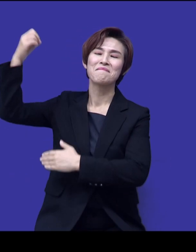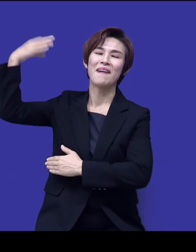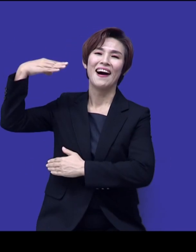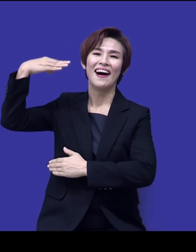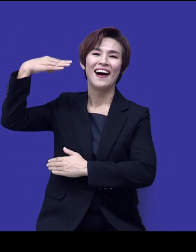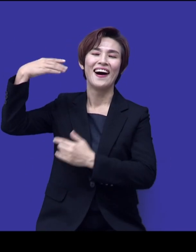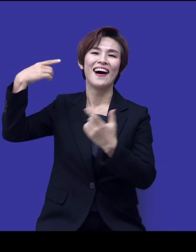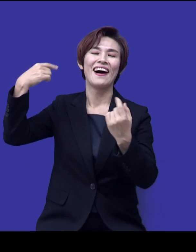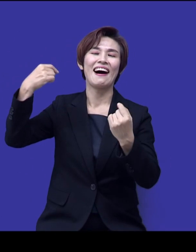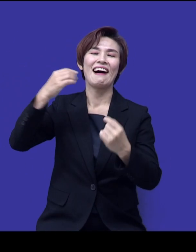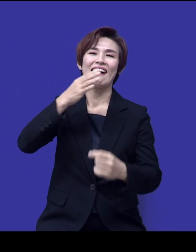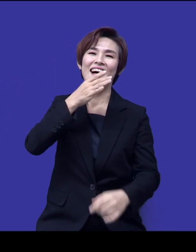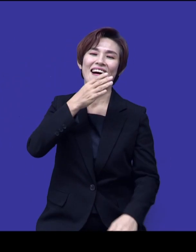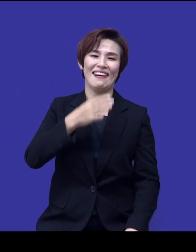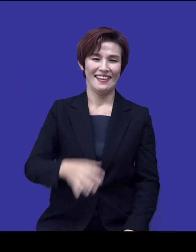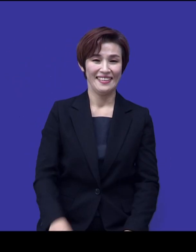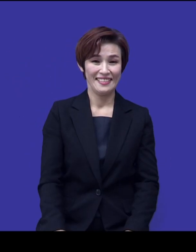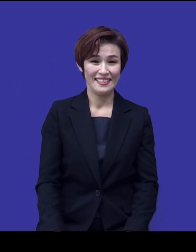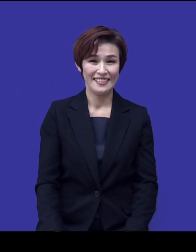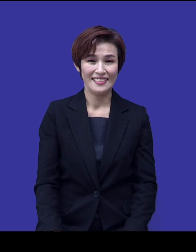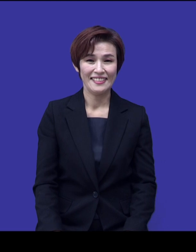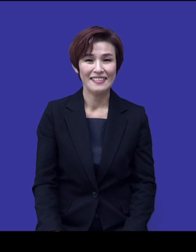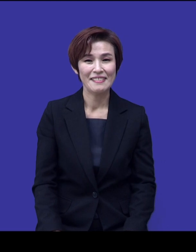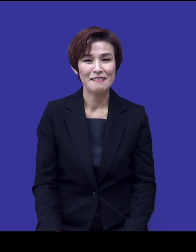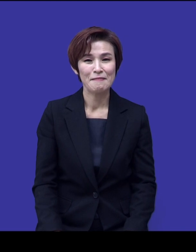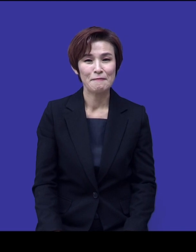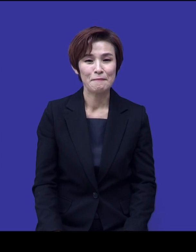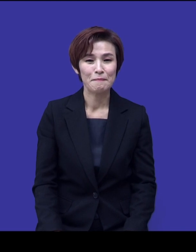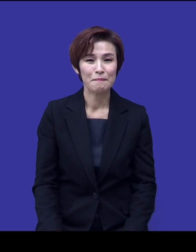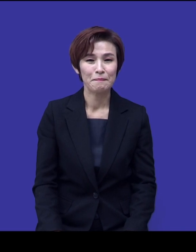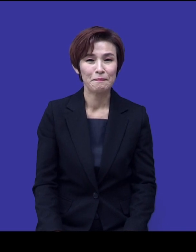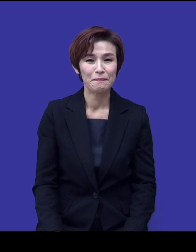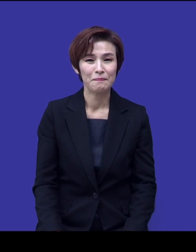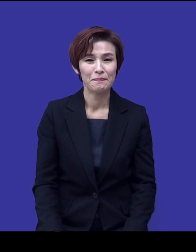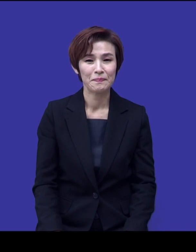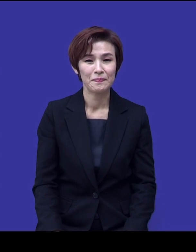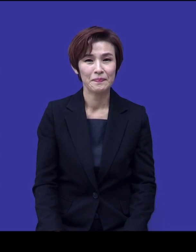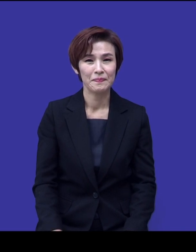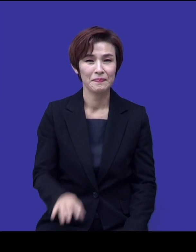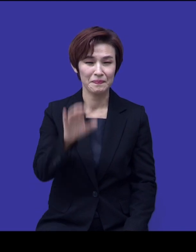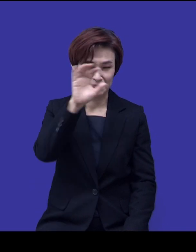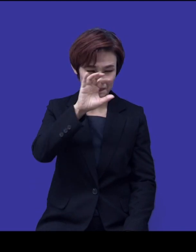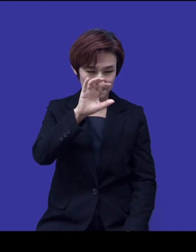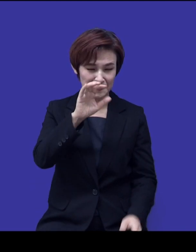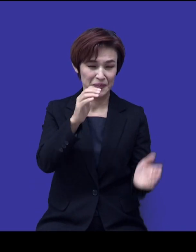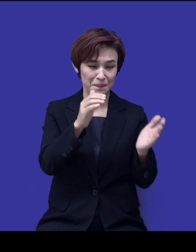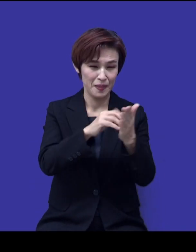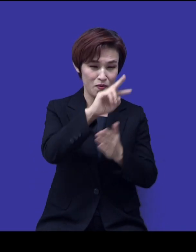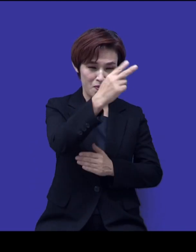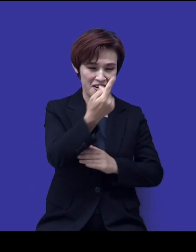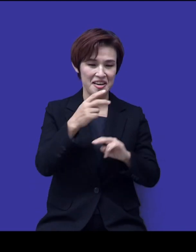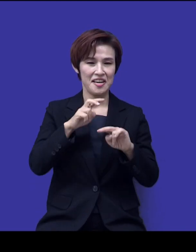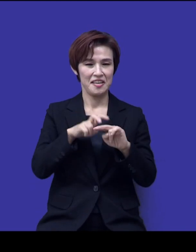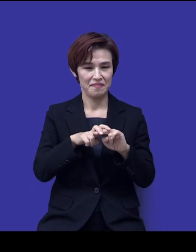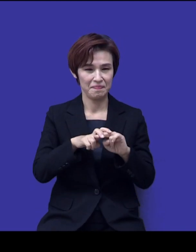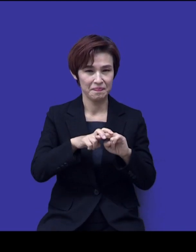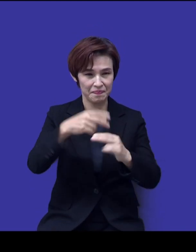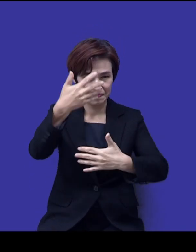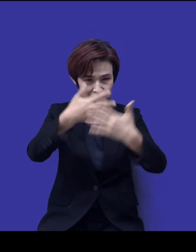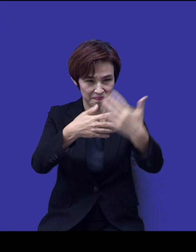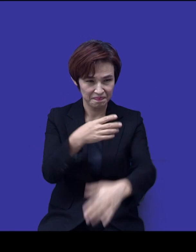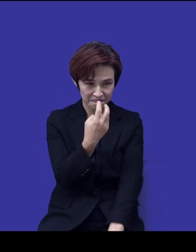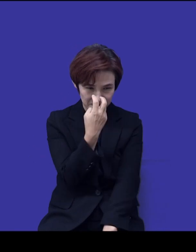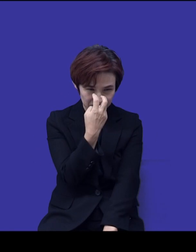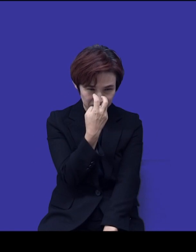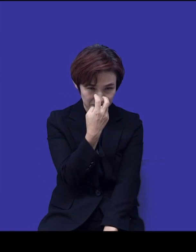느낌 가지고 했어요. 예. 근데 그게 보면 저는 그래도 리허설 하고 와서 의자에 앉아서 텔레비전 모니터를 보거든요. 네네.